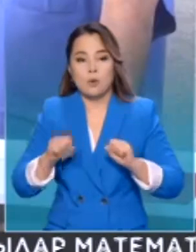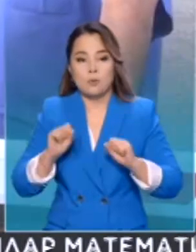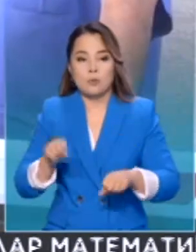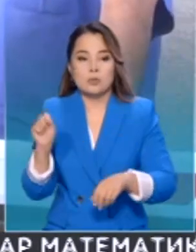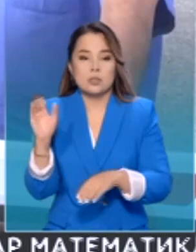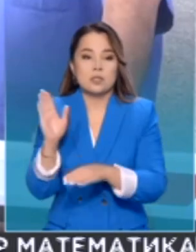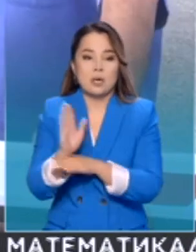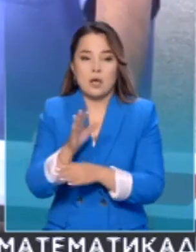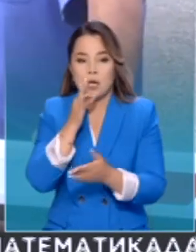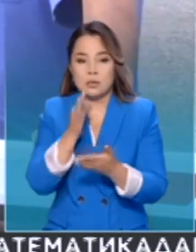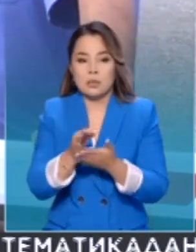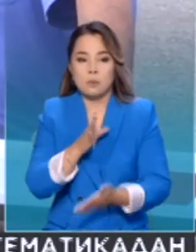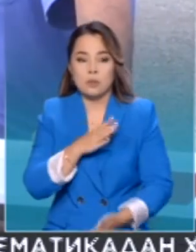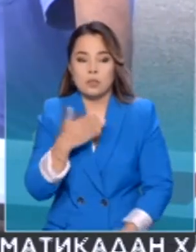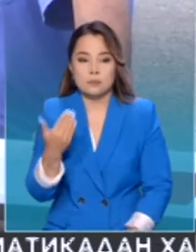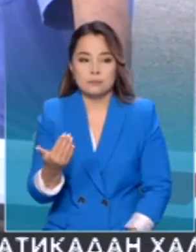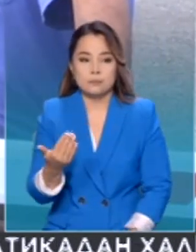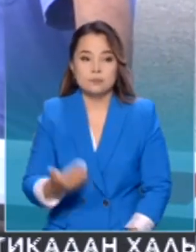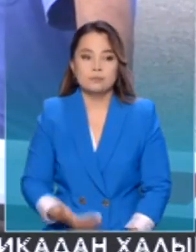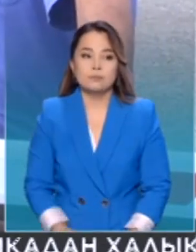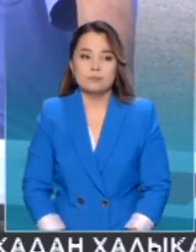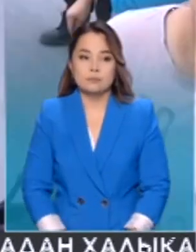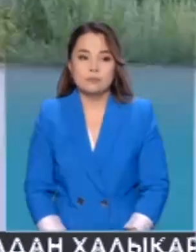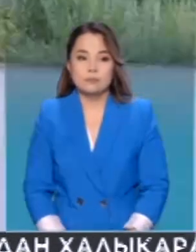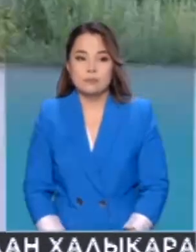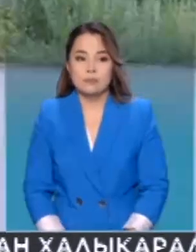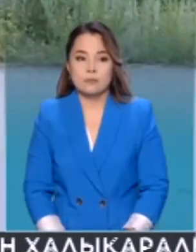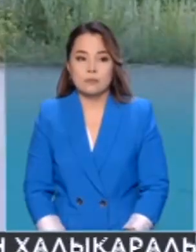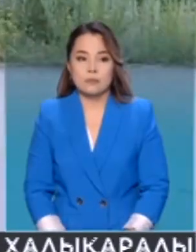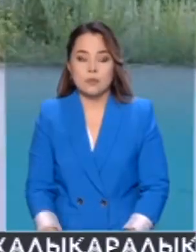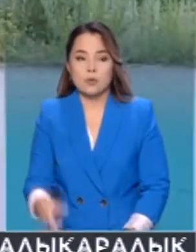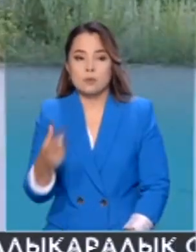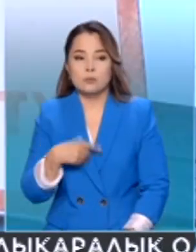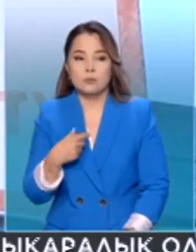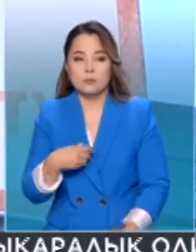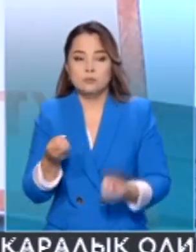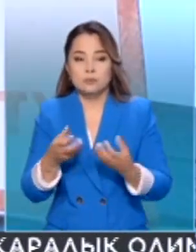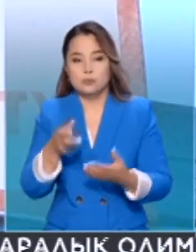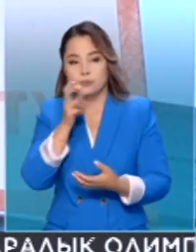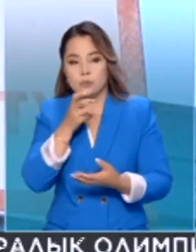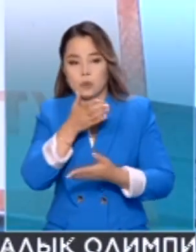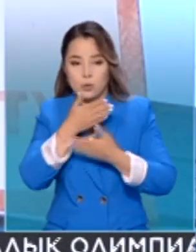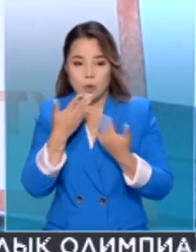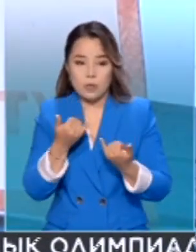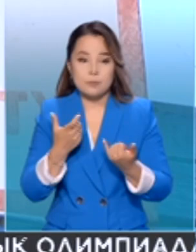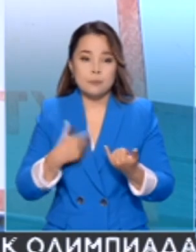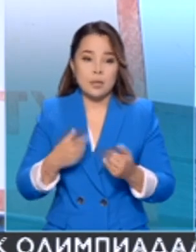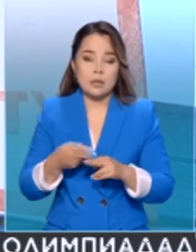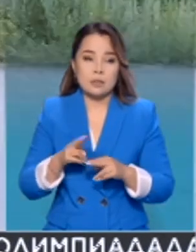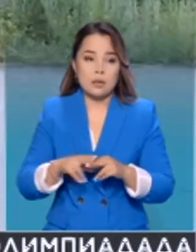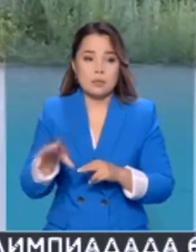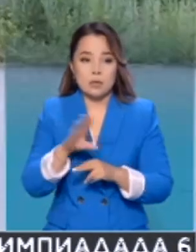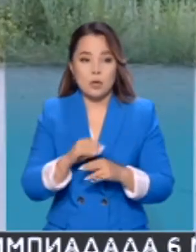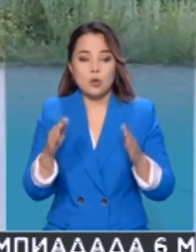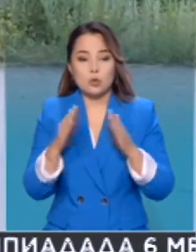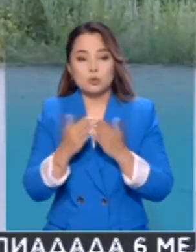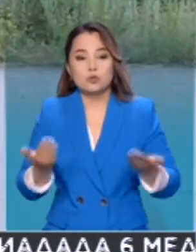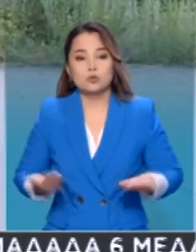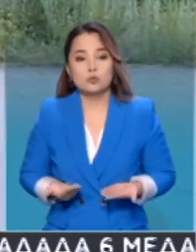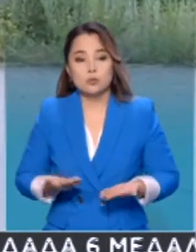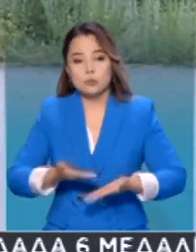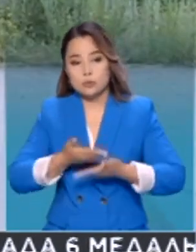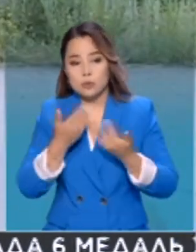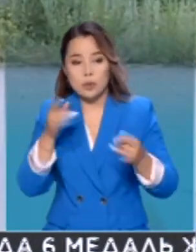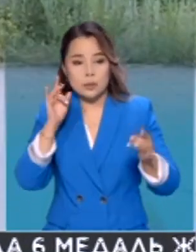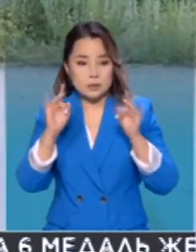шық деп жауап беріпті. Мында жетіскеніміздің жүргеніміз жоқ. И басымызда біздің дұрыс үйімізде жоқ, например,